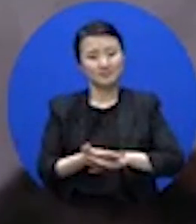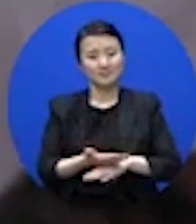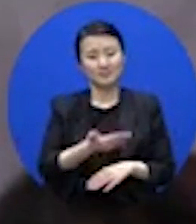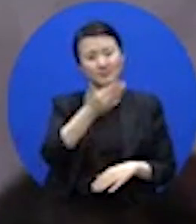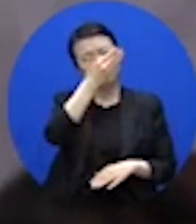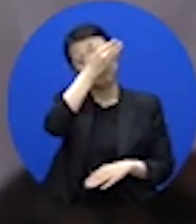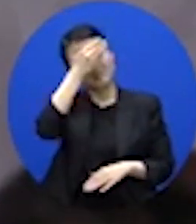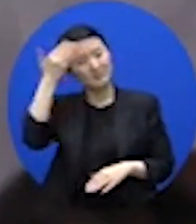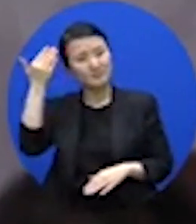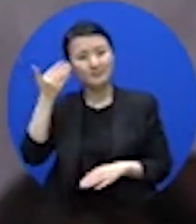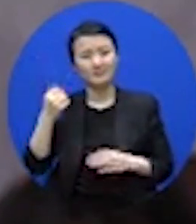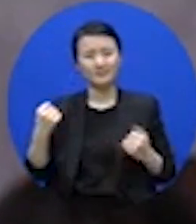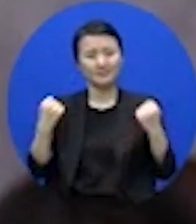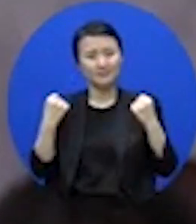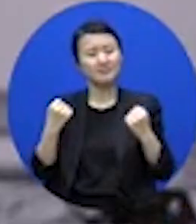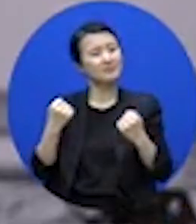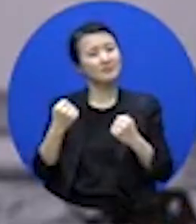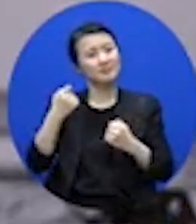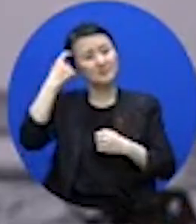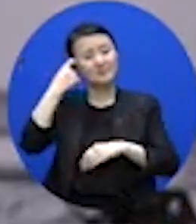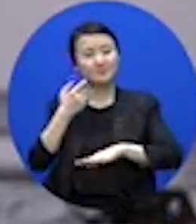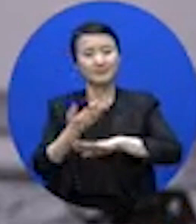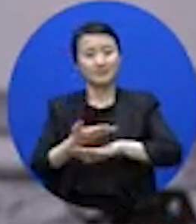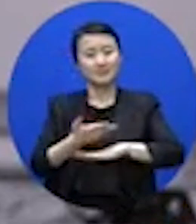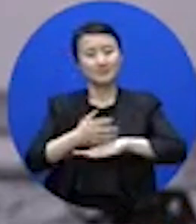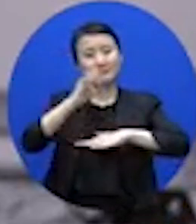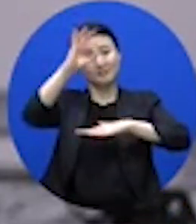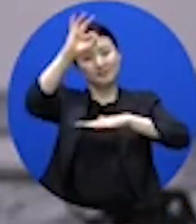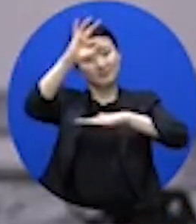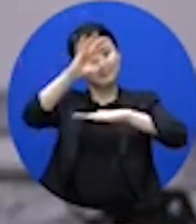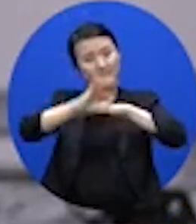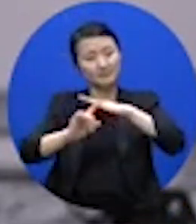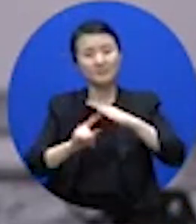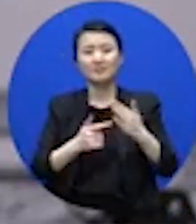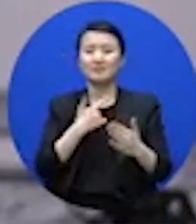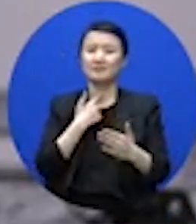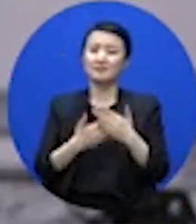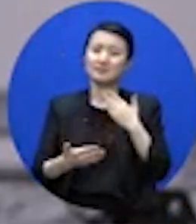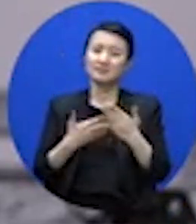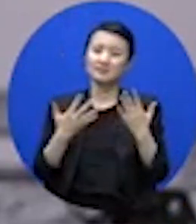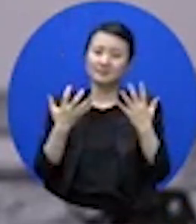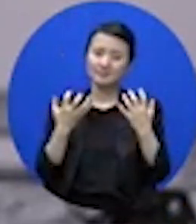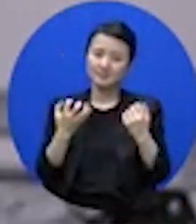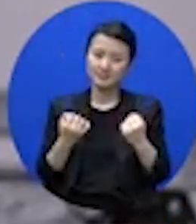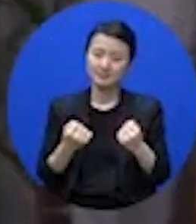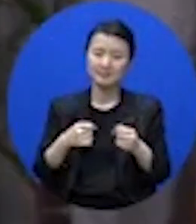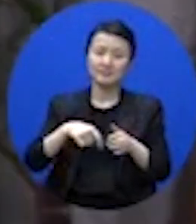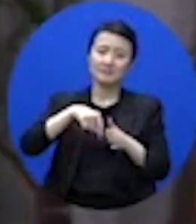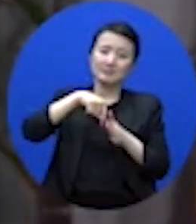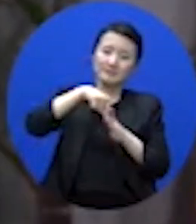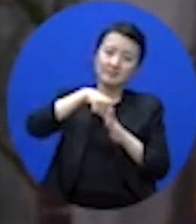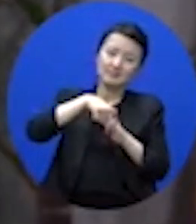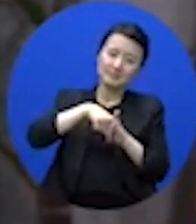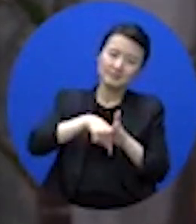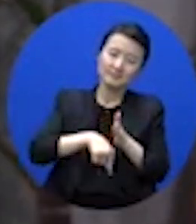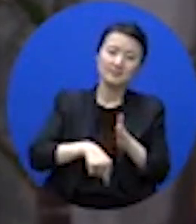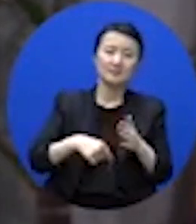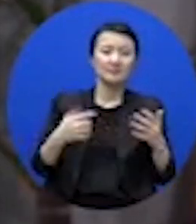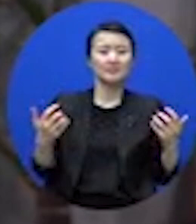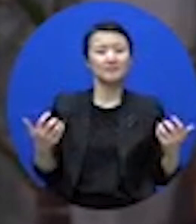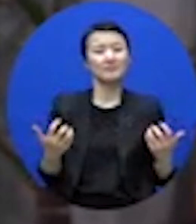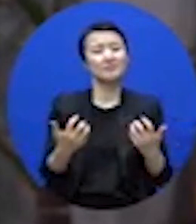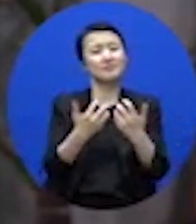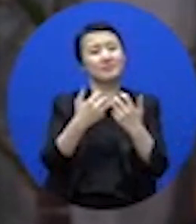다른 아주 완숙하고 그렇죠? 아주 경험이 많고 이렇게 깊이가 있고 그런